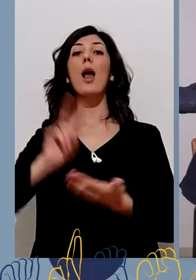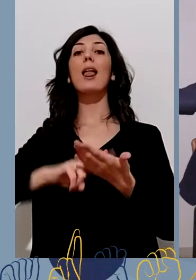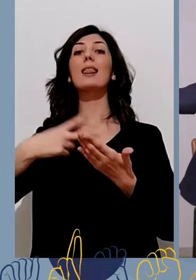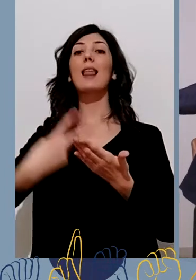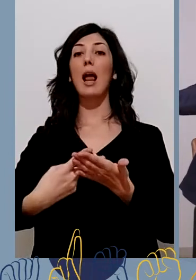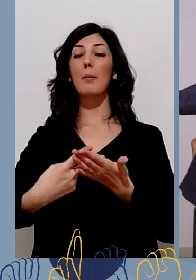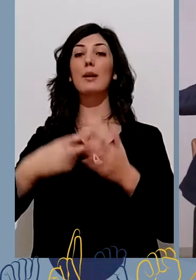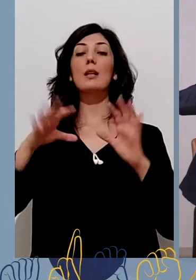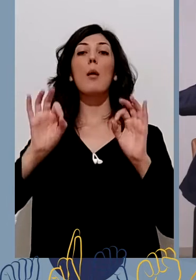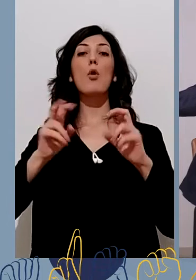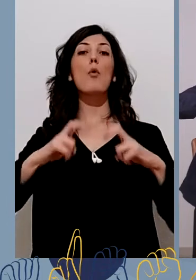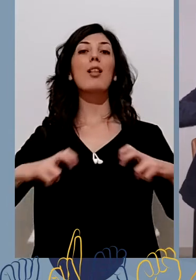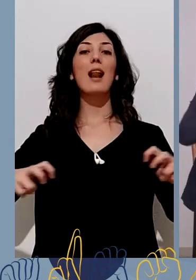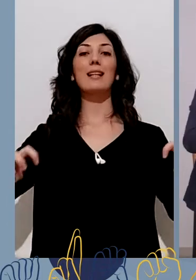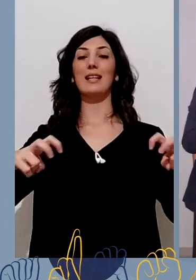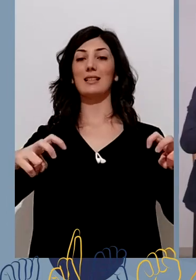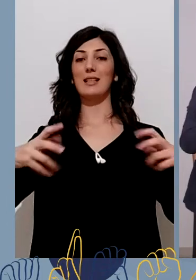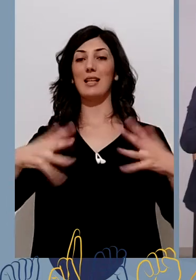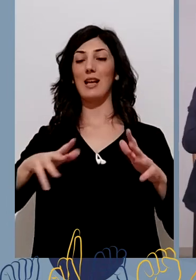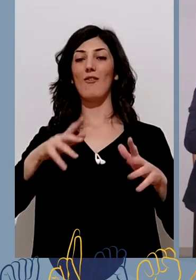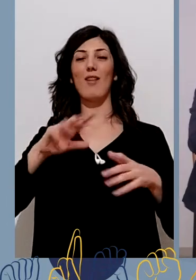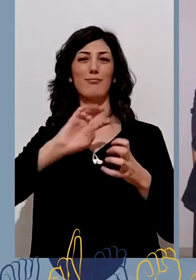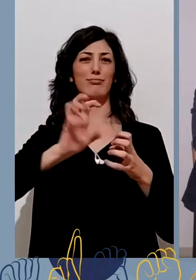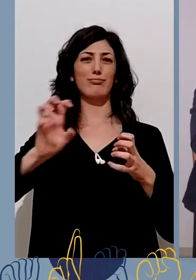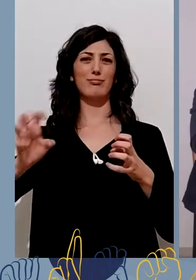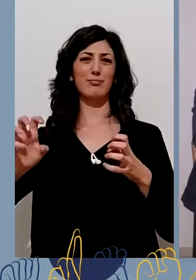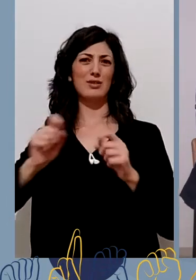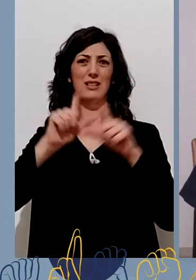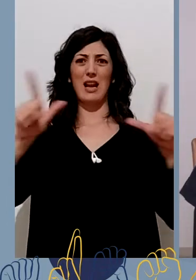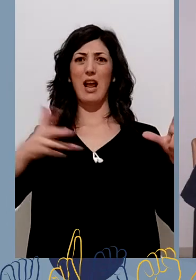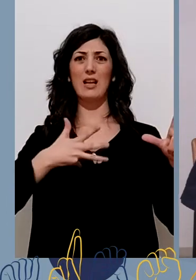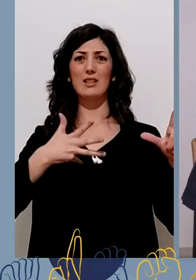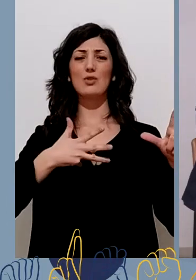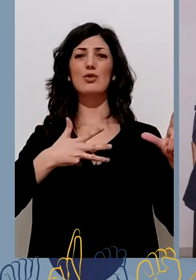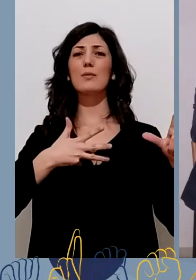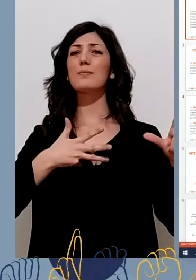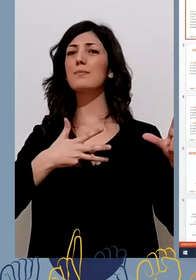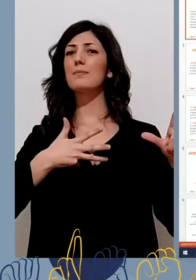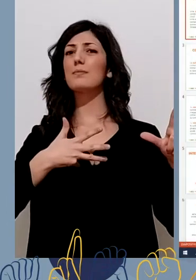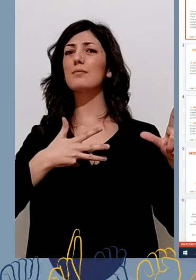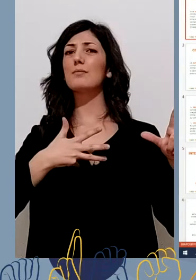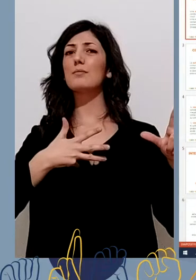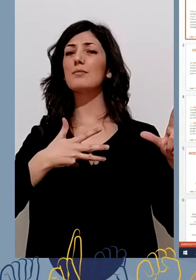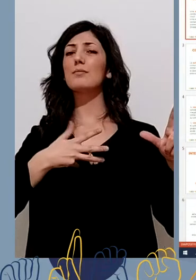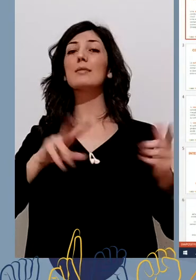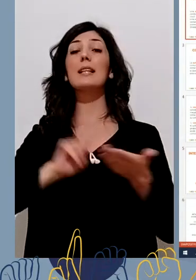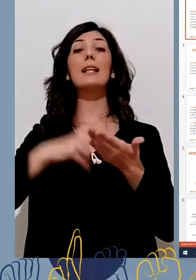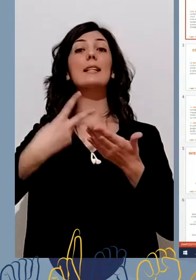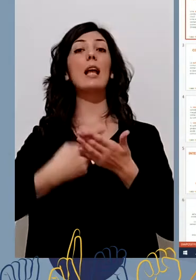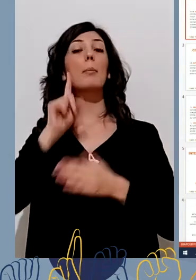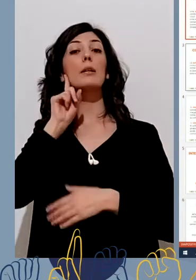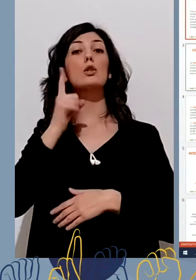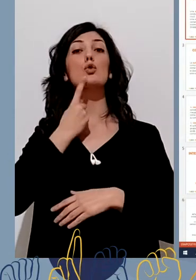slide, per quanto riguarda l'interprete, noi parliamo della triade, cioè l'interprete, il sordo e la persona